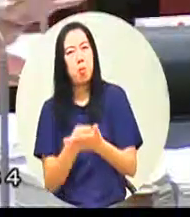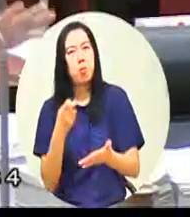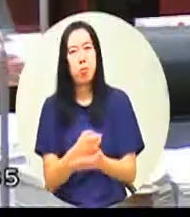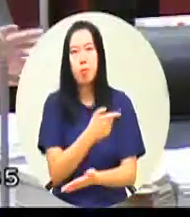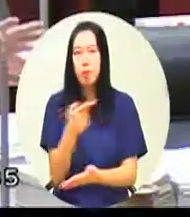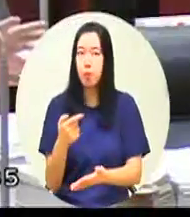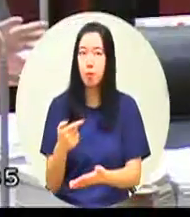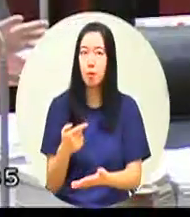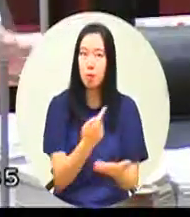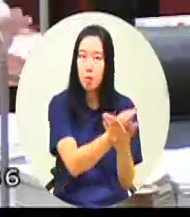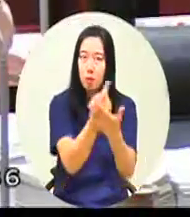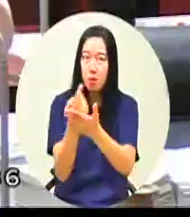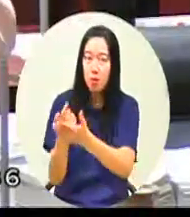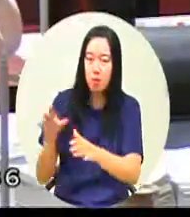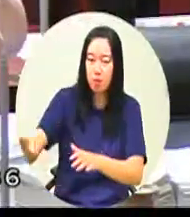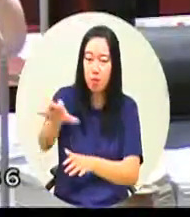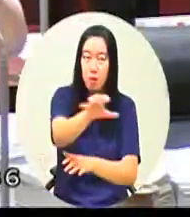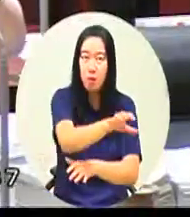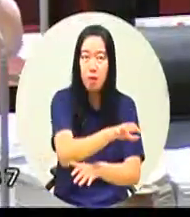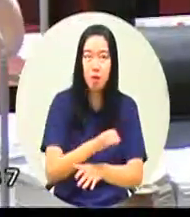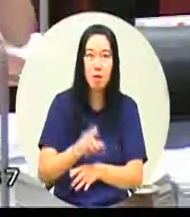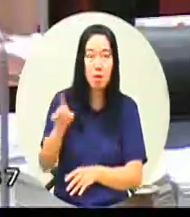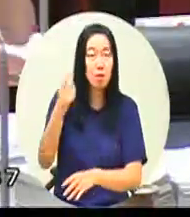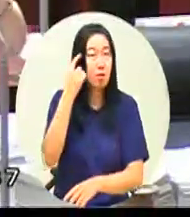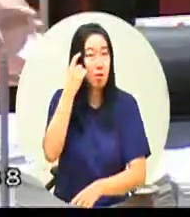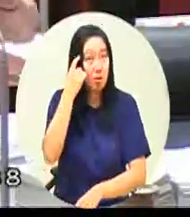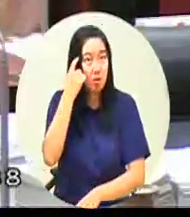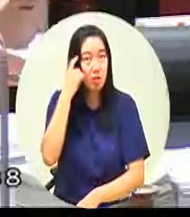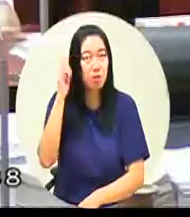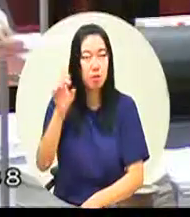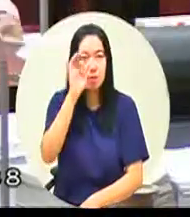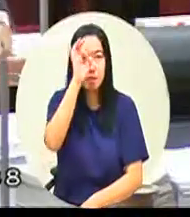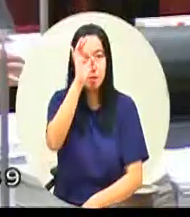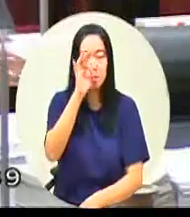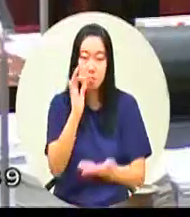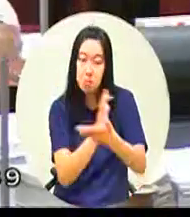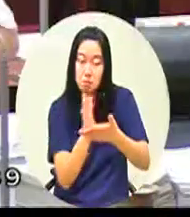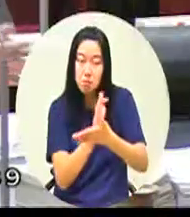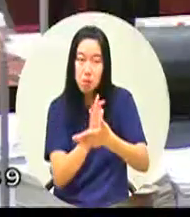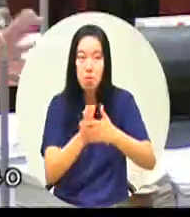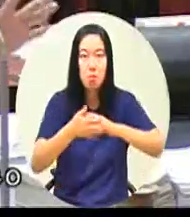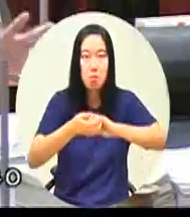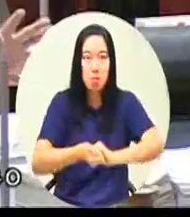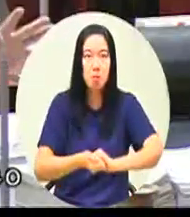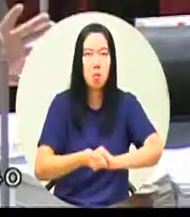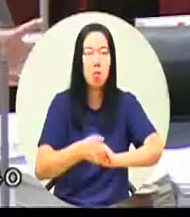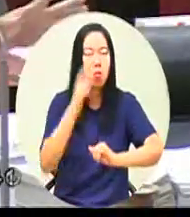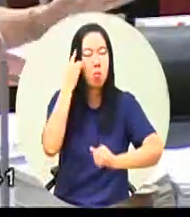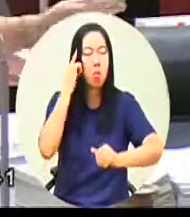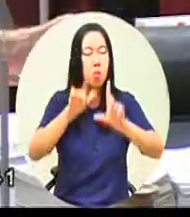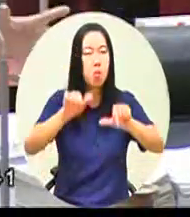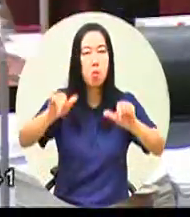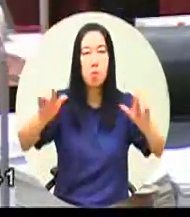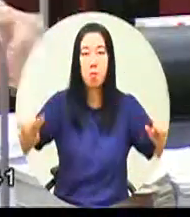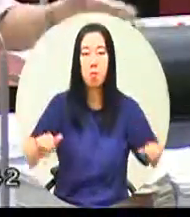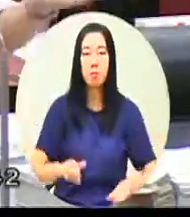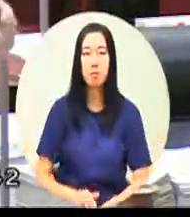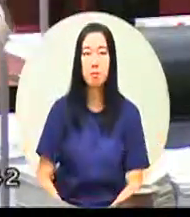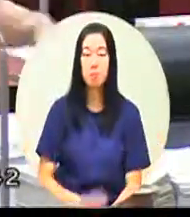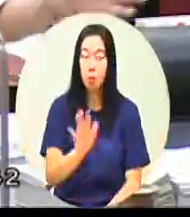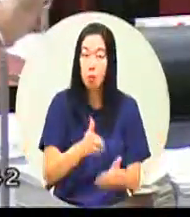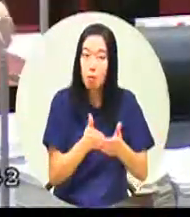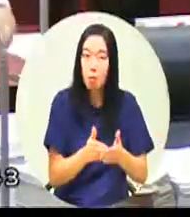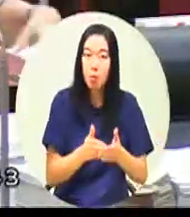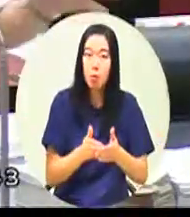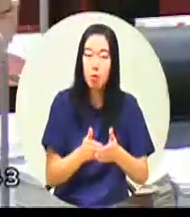一个乡镇，哈、哦，他们就是所有勘定啊，认定就对了，都不一致啦。啊，所以讲有需要讲